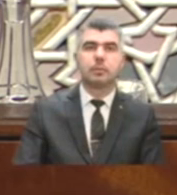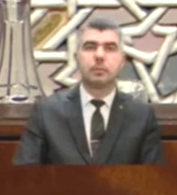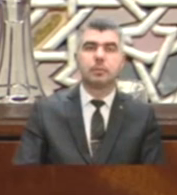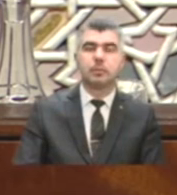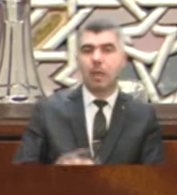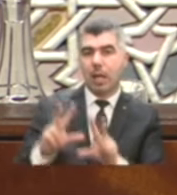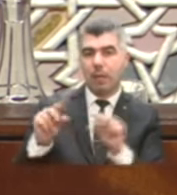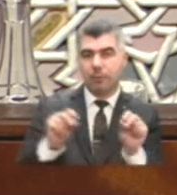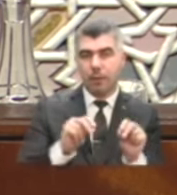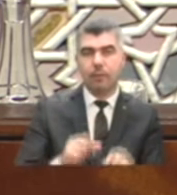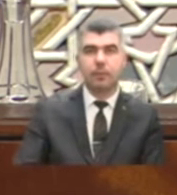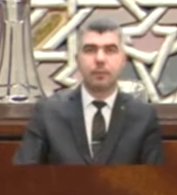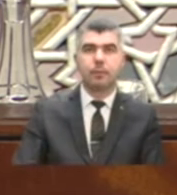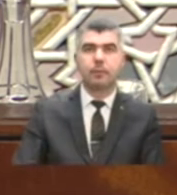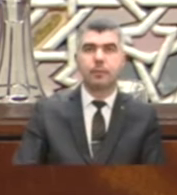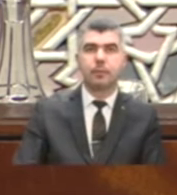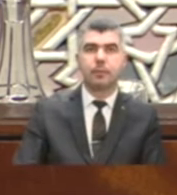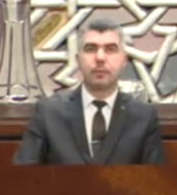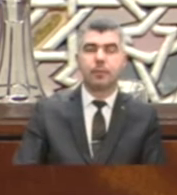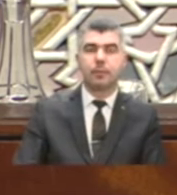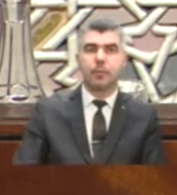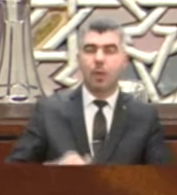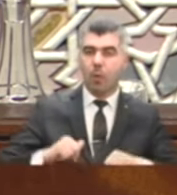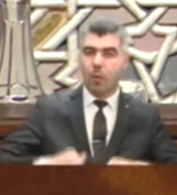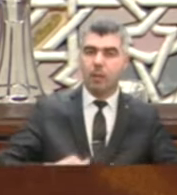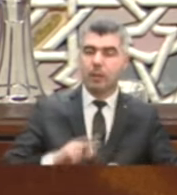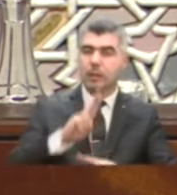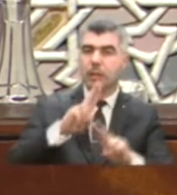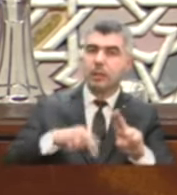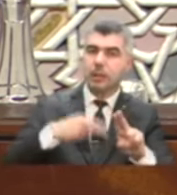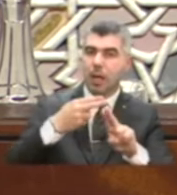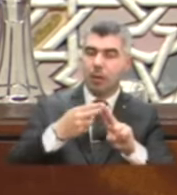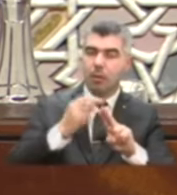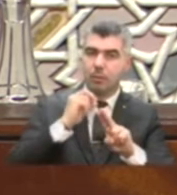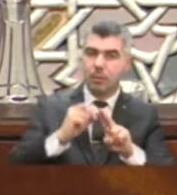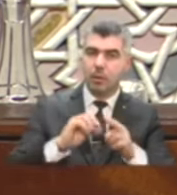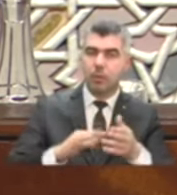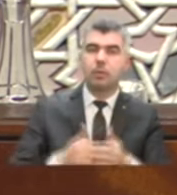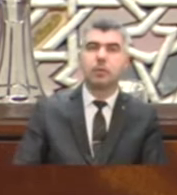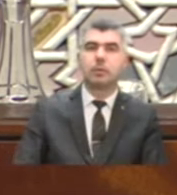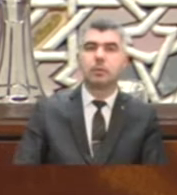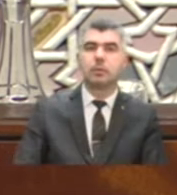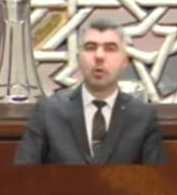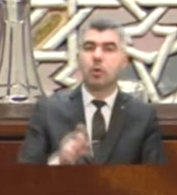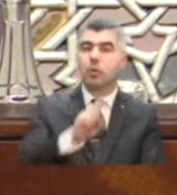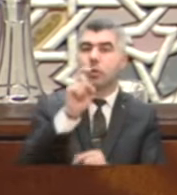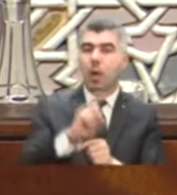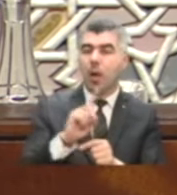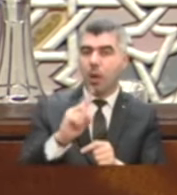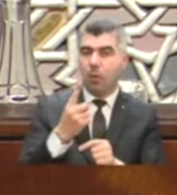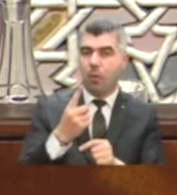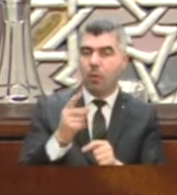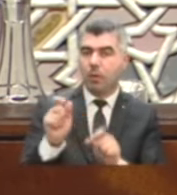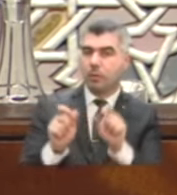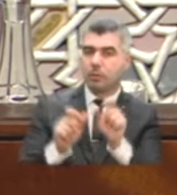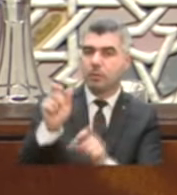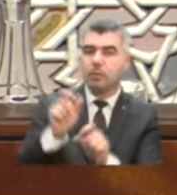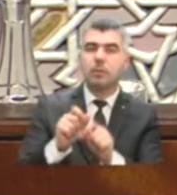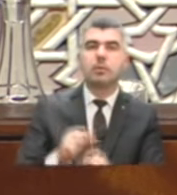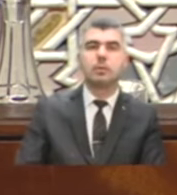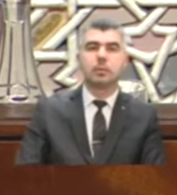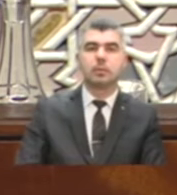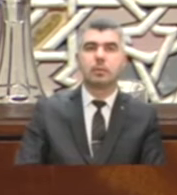في إطار وحدة الموضوع ليتولى السيد الوزير الإجابة عليهما. السؤال الأول، السيدات والسادة